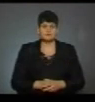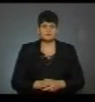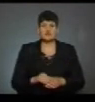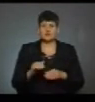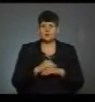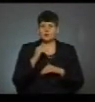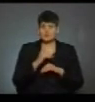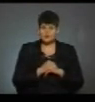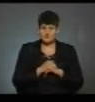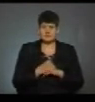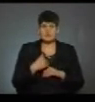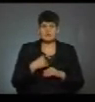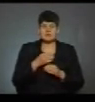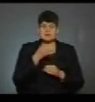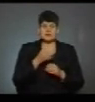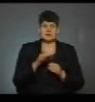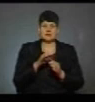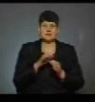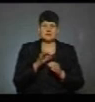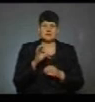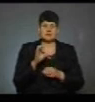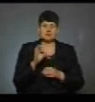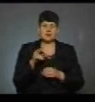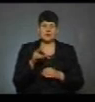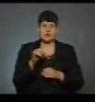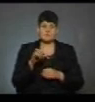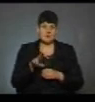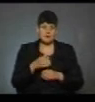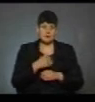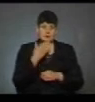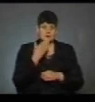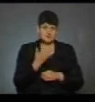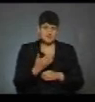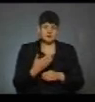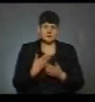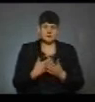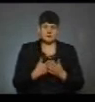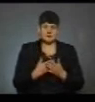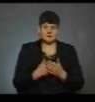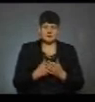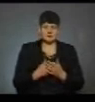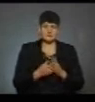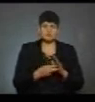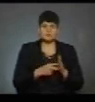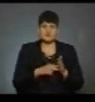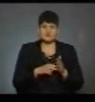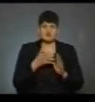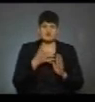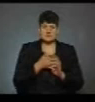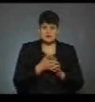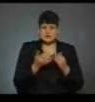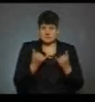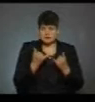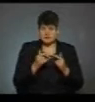Доброго вечора. Мене звати Соломія. Хотіла запитати, я привикла планувати свої витрати, і у зв'язку з